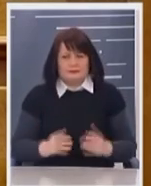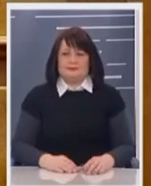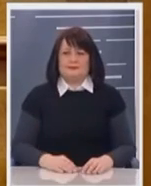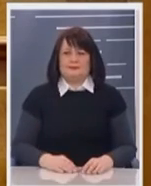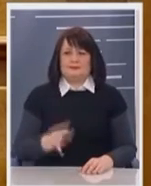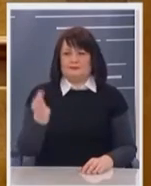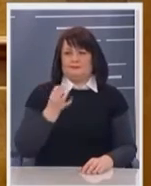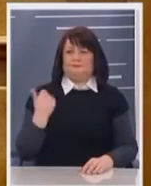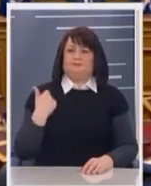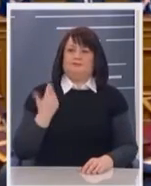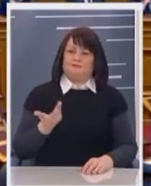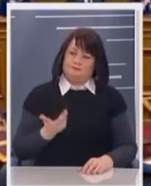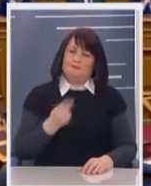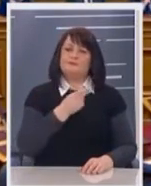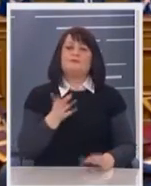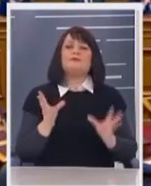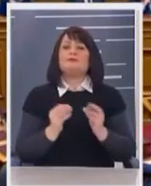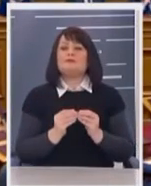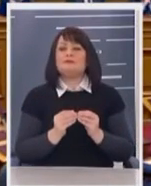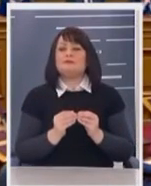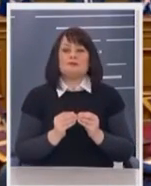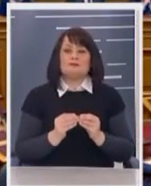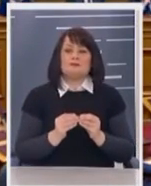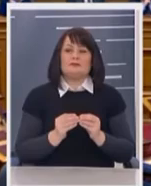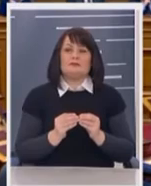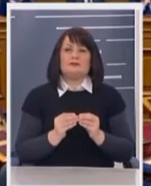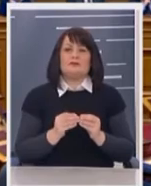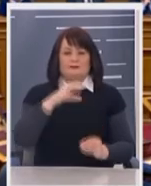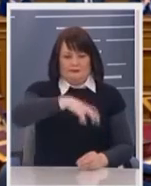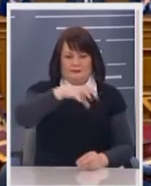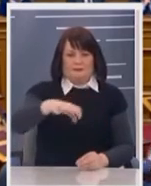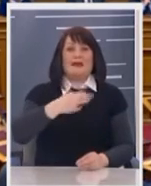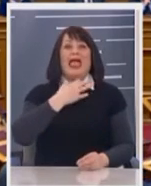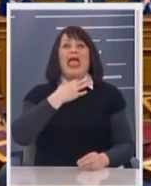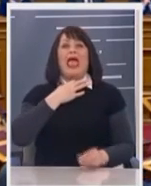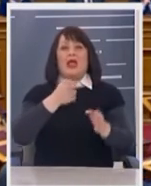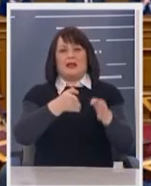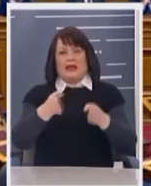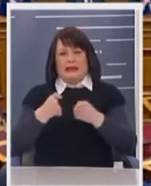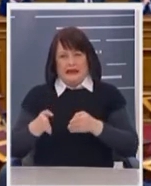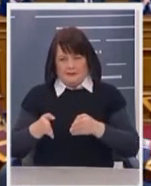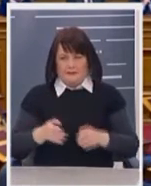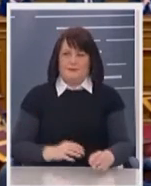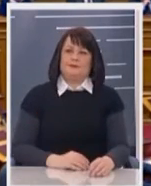Αναφερθήκατε, κύριε Πρόεδρε, κύριε Λεβέντη, στο θέμα των μονάδων εντατικής θεραπείας.